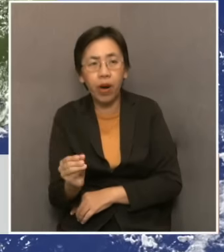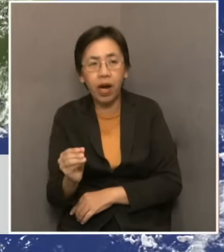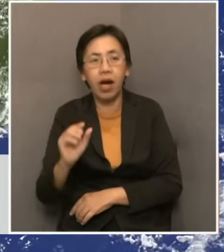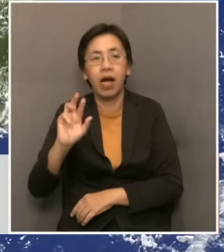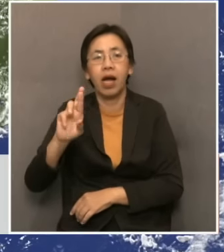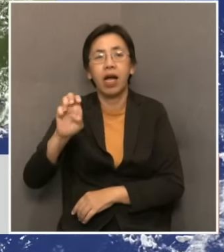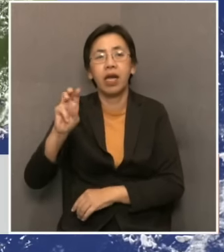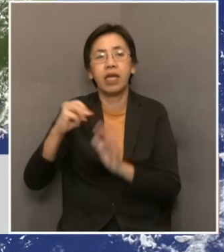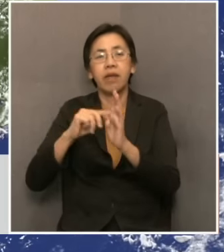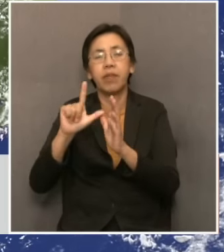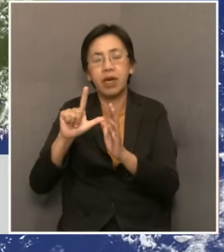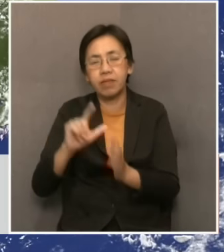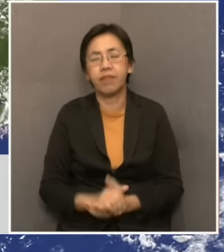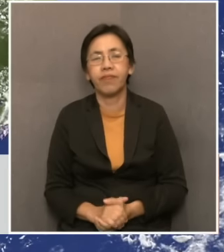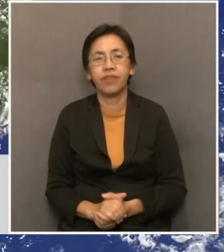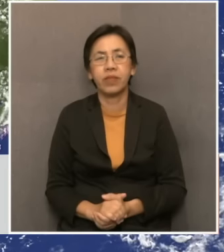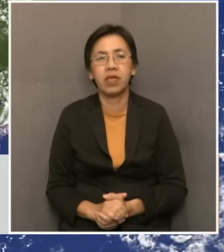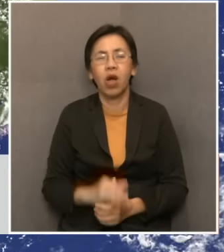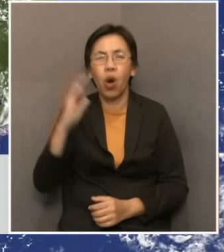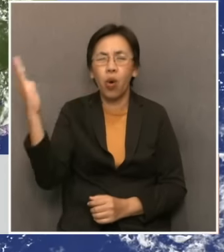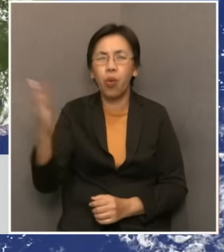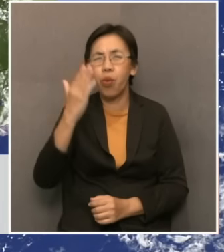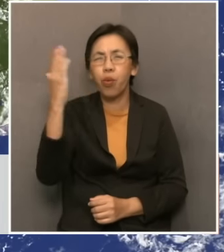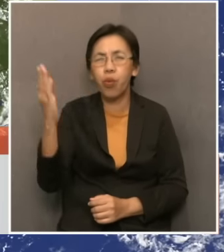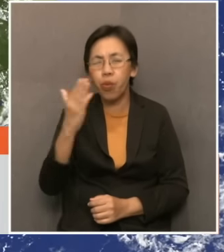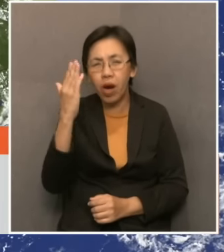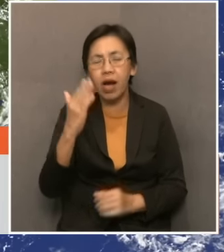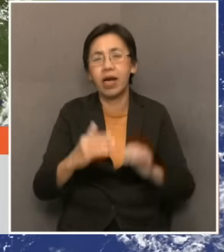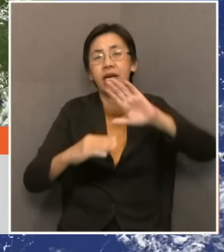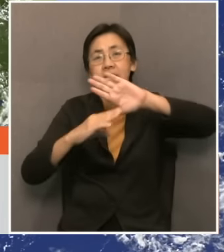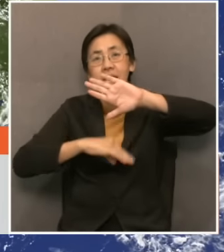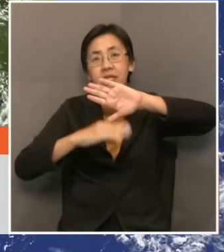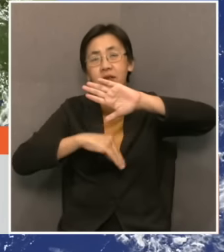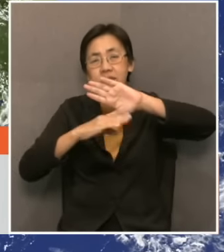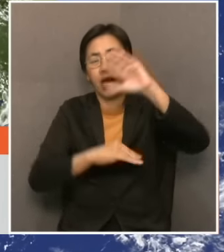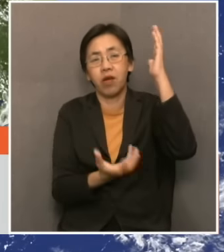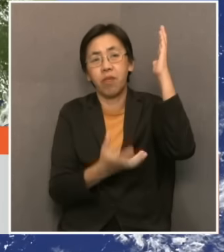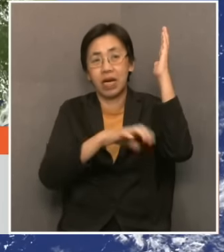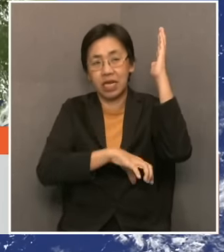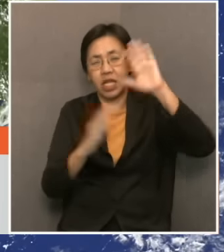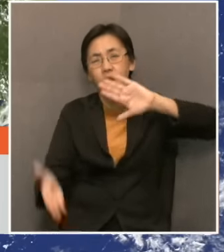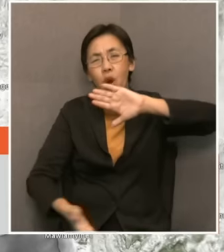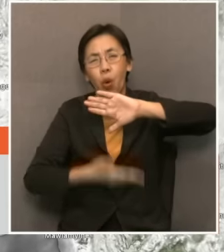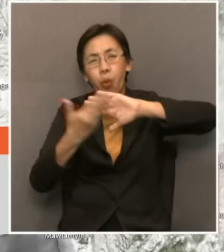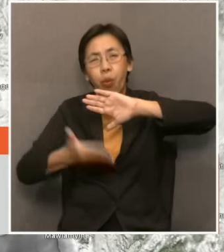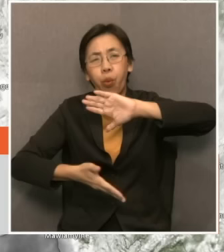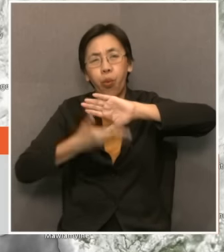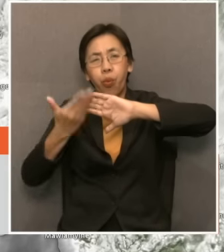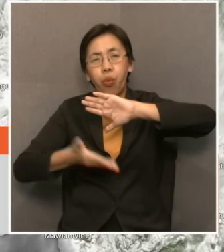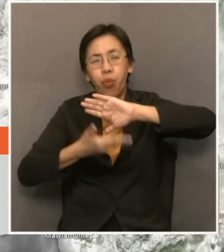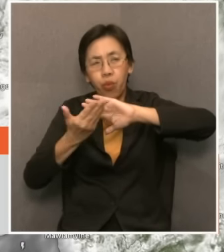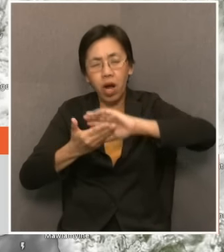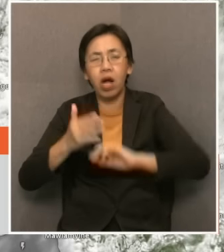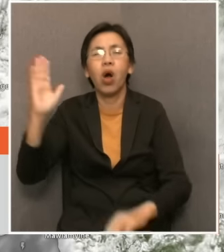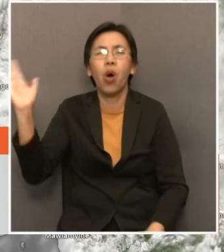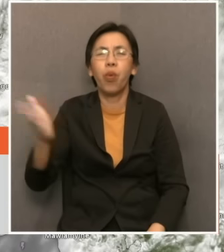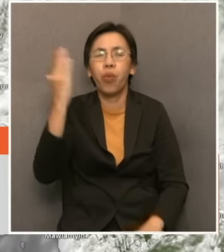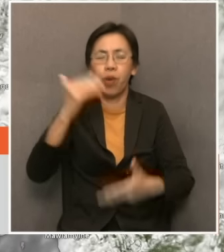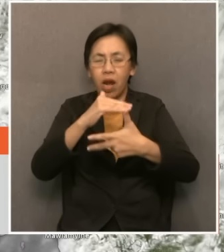อ่าวเบงกอตอนบนเคลื่อนขึ้นฝั่งบริเวณตอนใต้ของประเทศบังกาลาเทศแล้วคาดว่าจะอ่อนกำลังลงเป็นพายุ